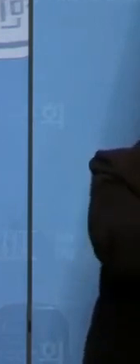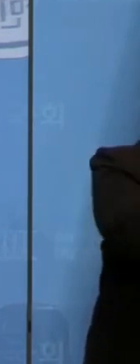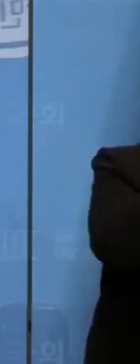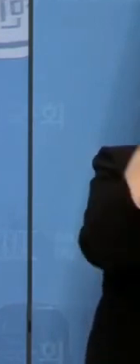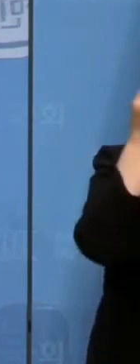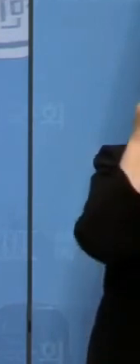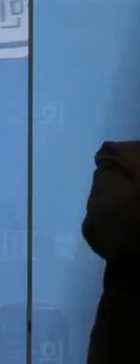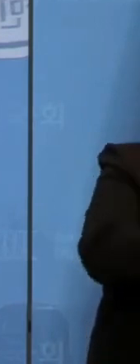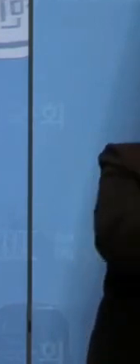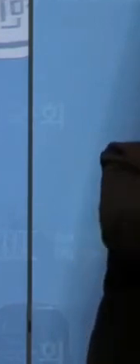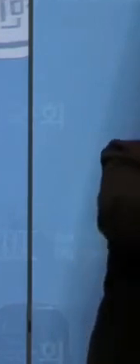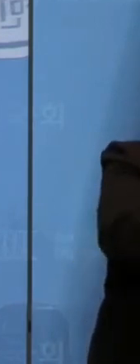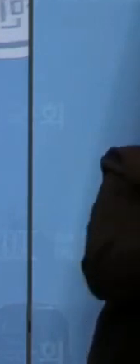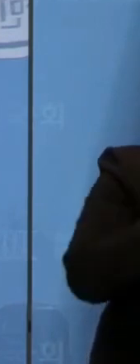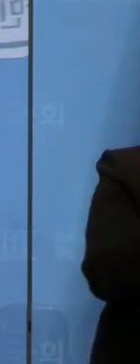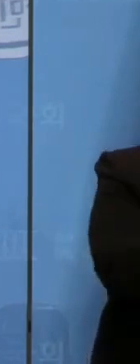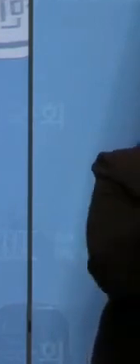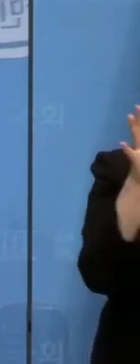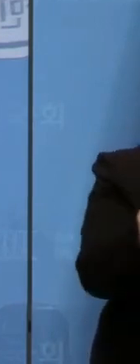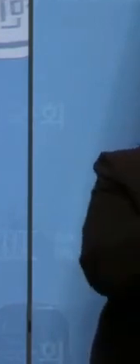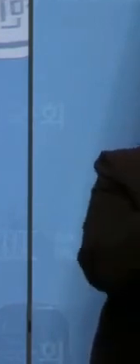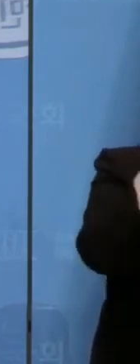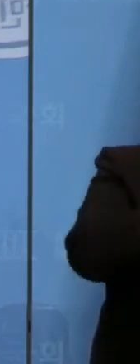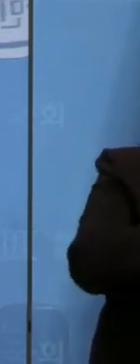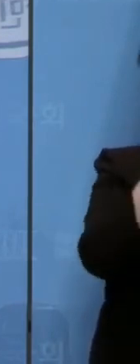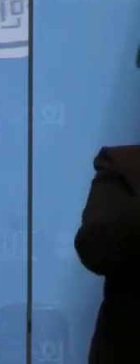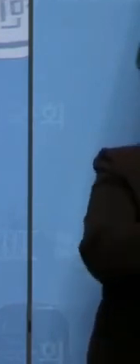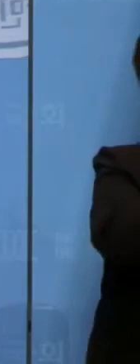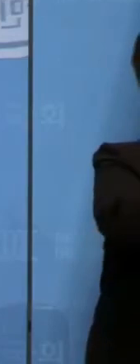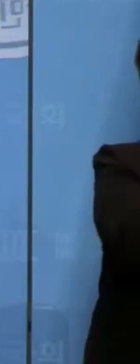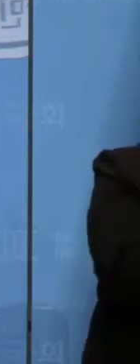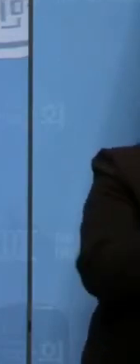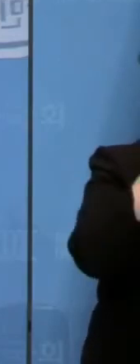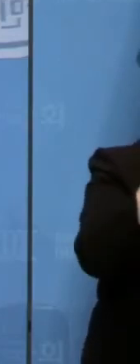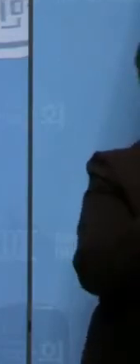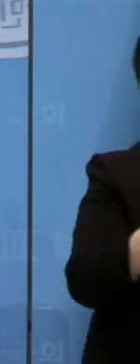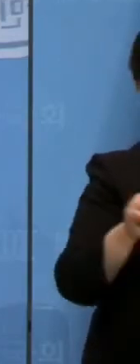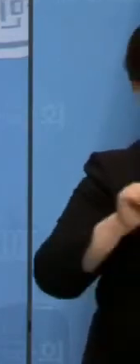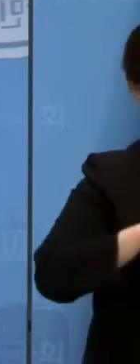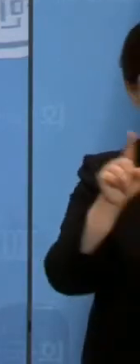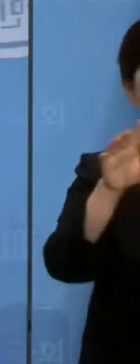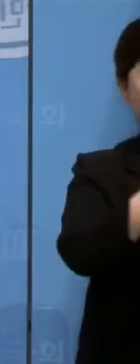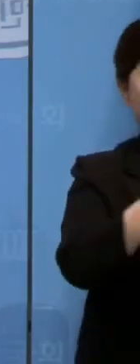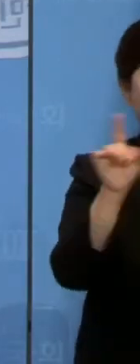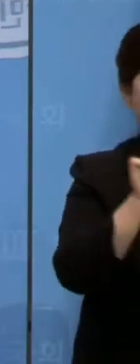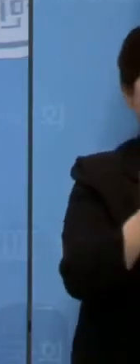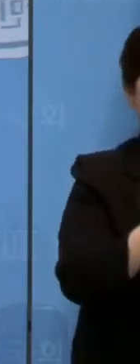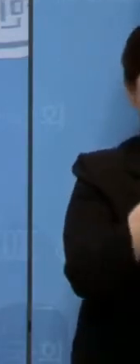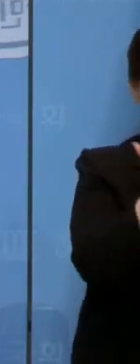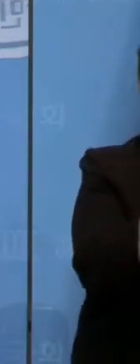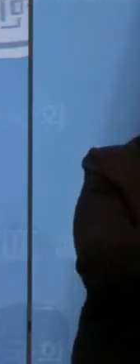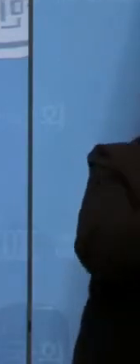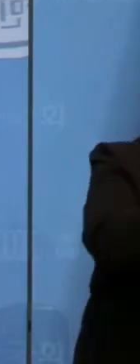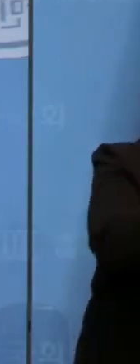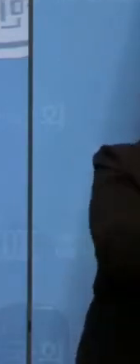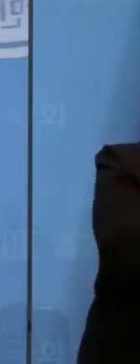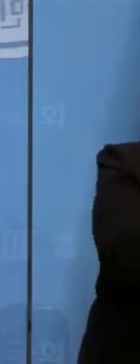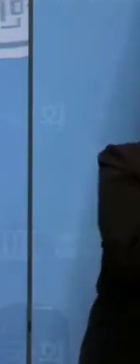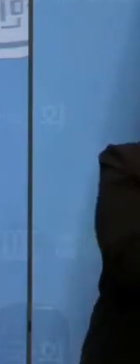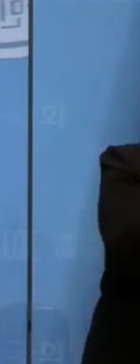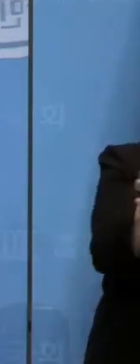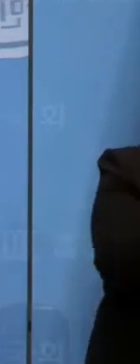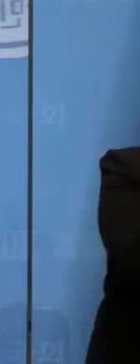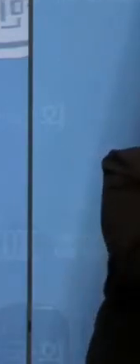관련이 없다고 답변하고 있습니다. 그러나 포스코가 군부와 어떤 관계인지, 배당금의 흐름과 용처는 어떠한지